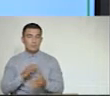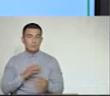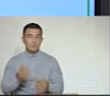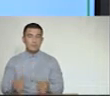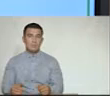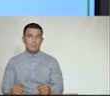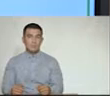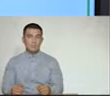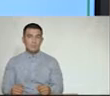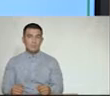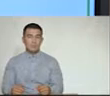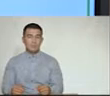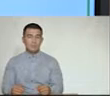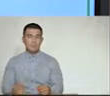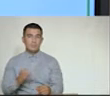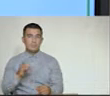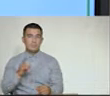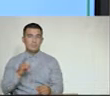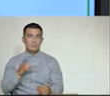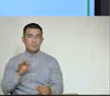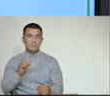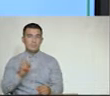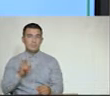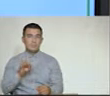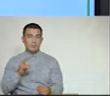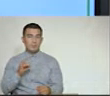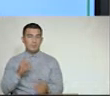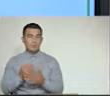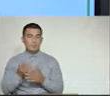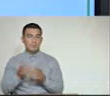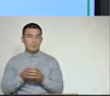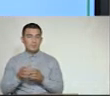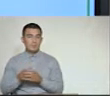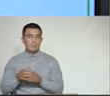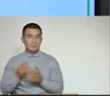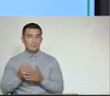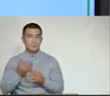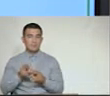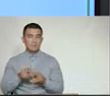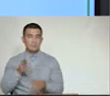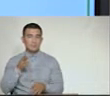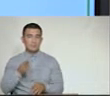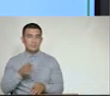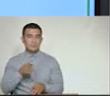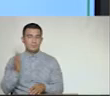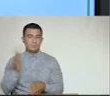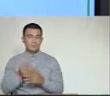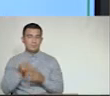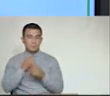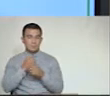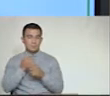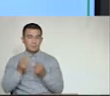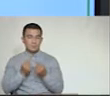endi sporalilar sinfi bilan tanishamiz. Sporalilarning 4000'dan ortiq